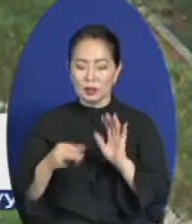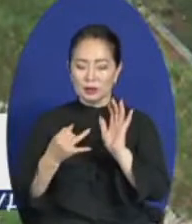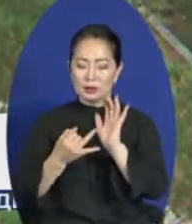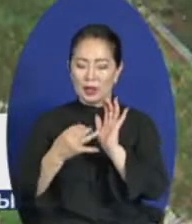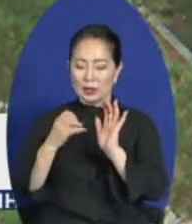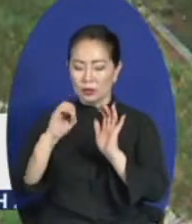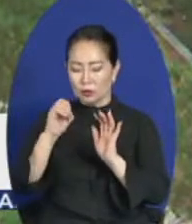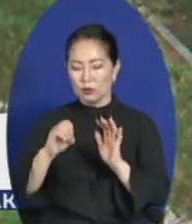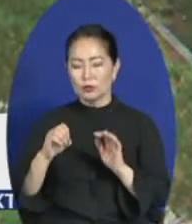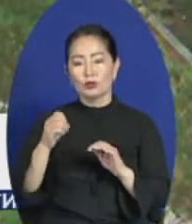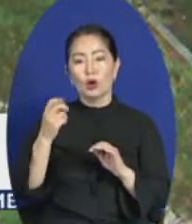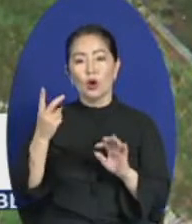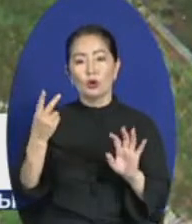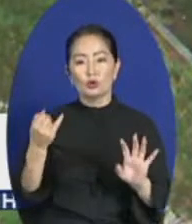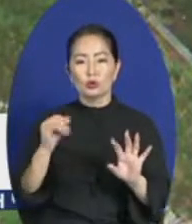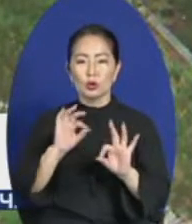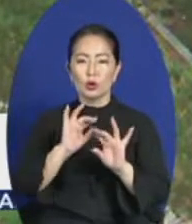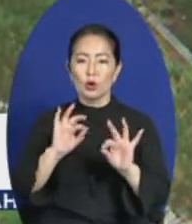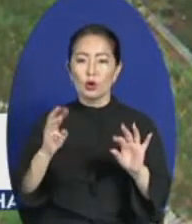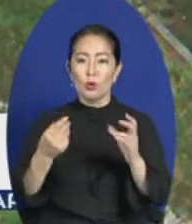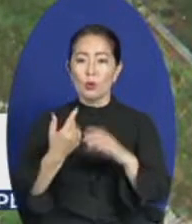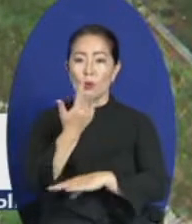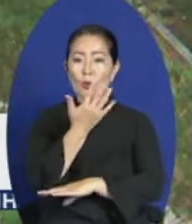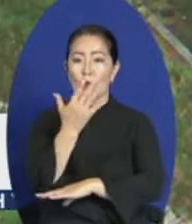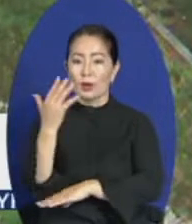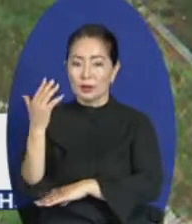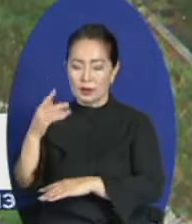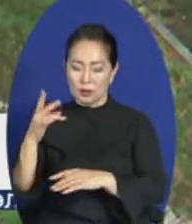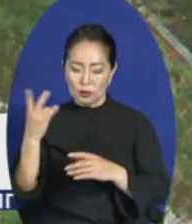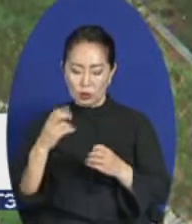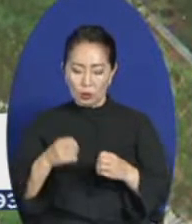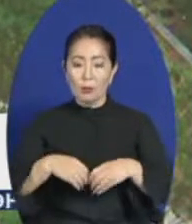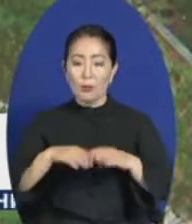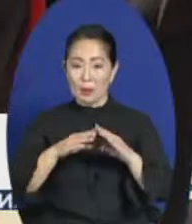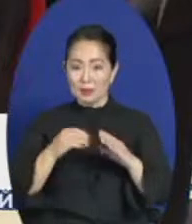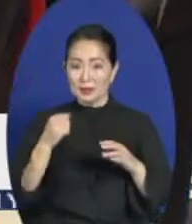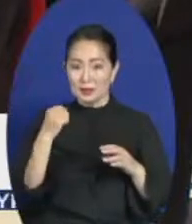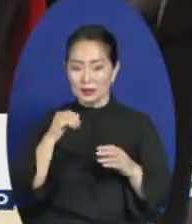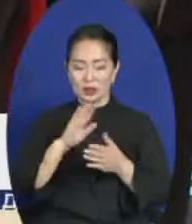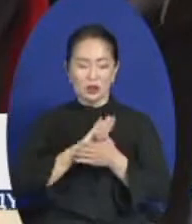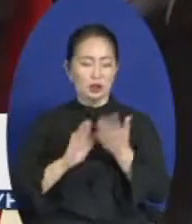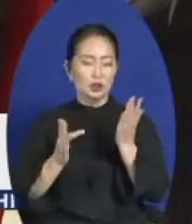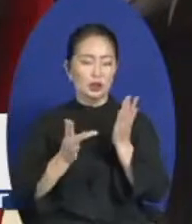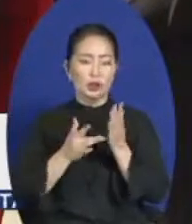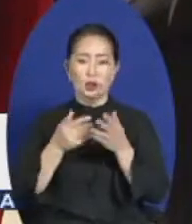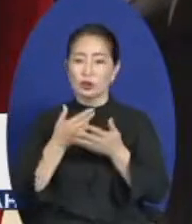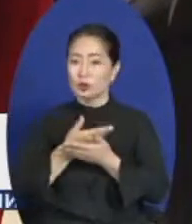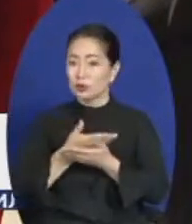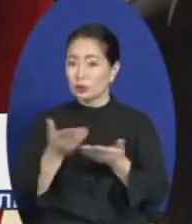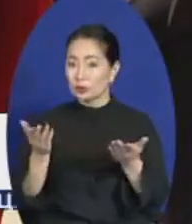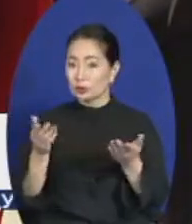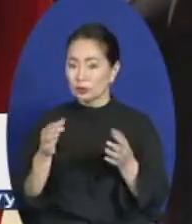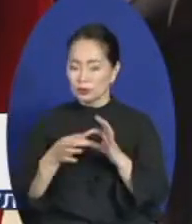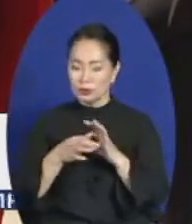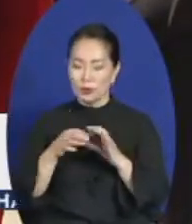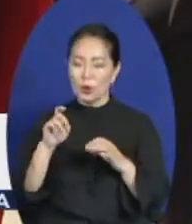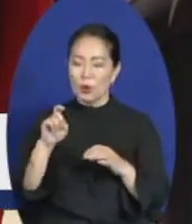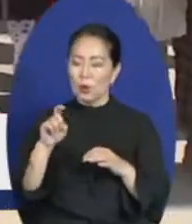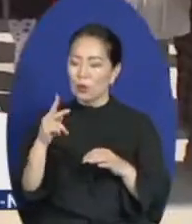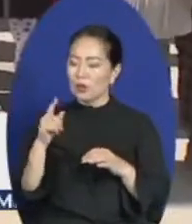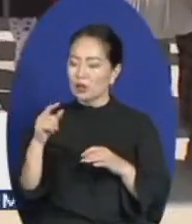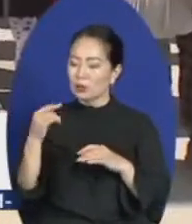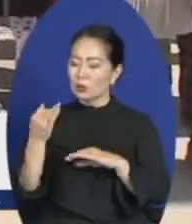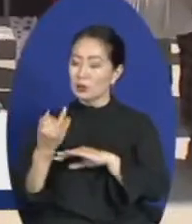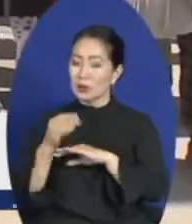төрлийн мод бут тарьж ногоон байгууламжийг бий болгож чадсан төлөвлөлт замун шин технологиг нэвтрүүлсэн гэсэн амжилтаар хүлээгүй инженерийн